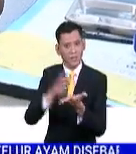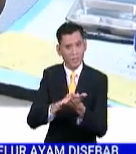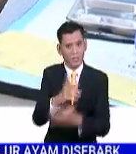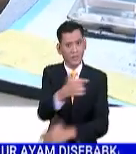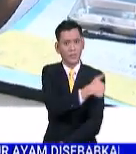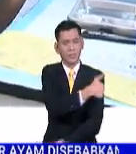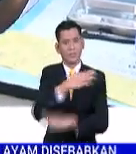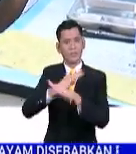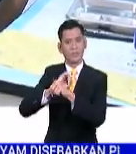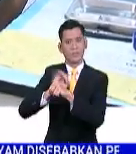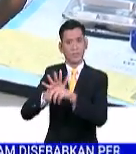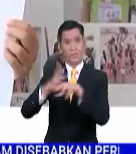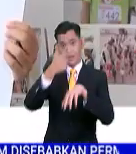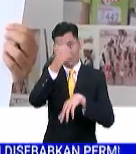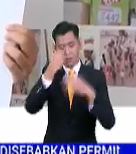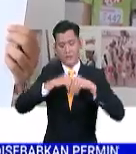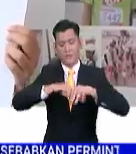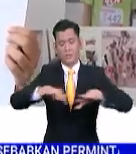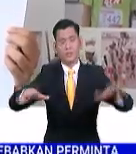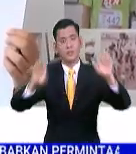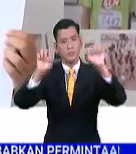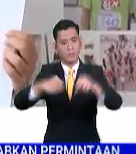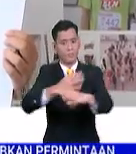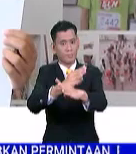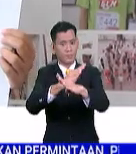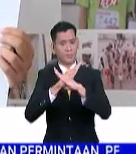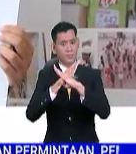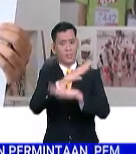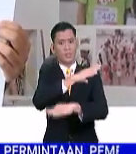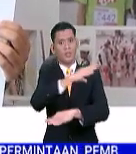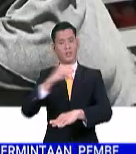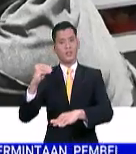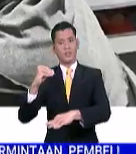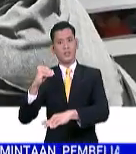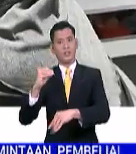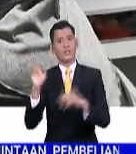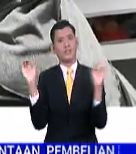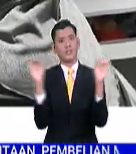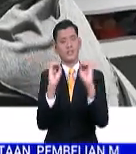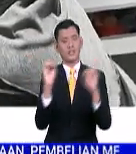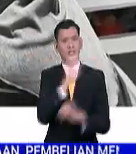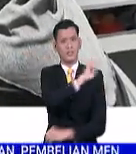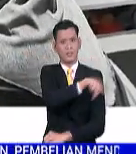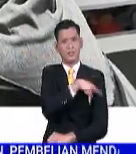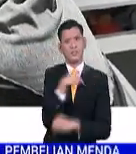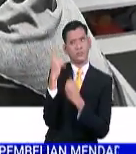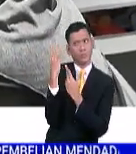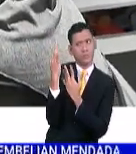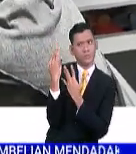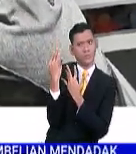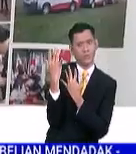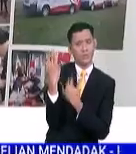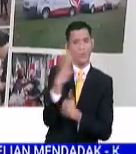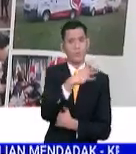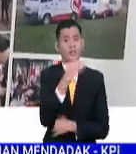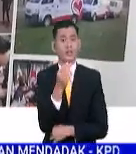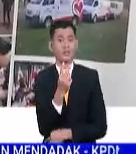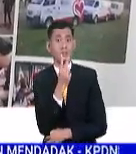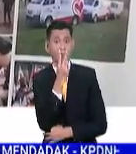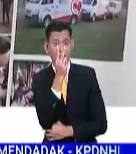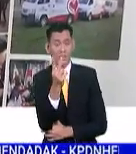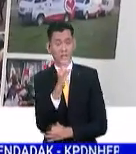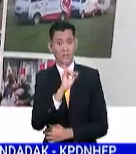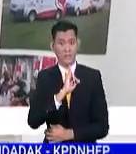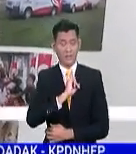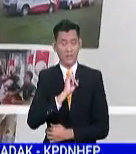penularan wabak COVID-19 dapat dikekang dan mereka tidak mengambil sikap tunggu dan lihat. Sebagai